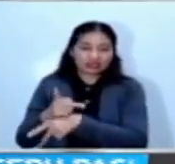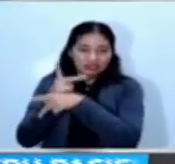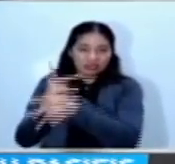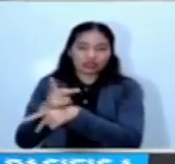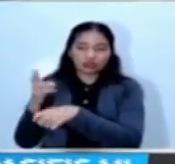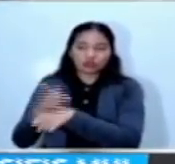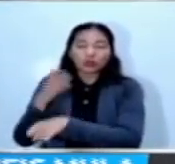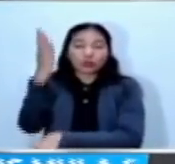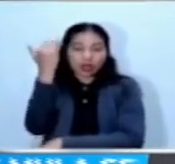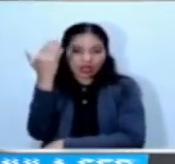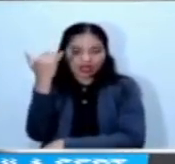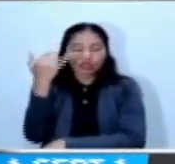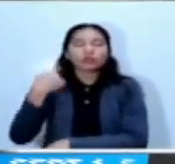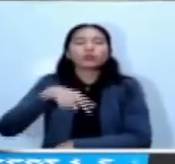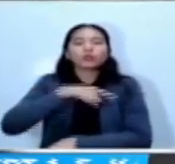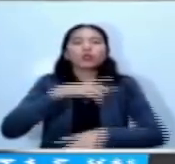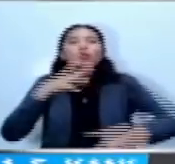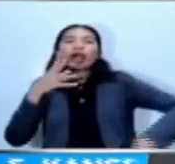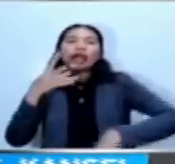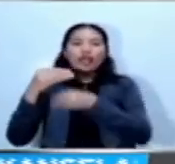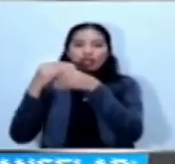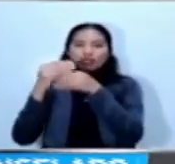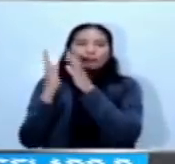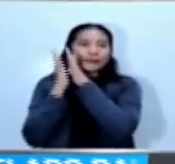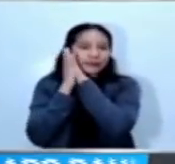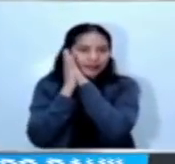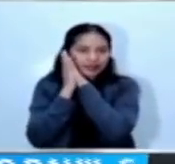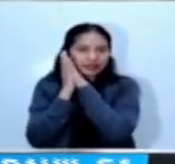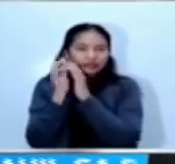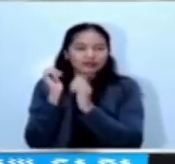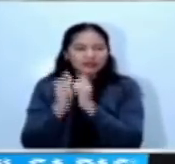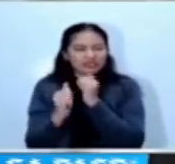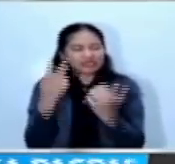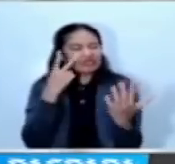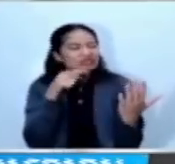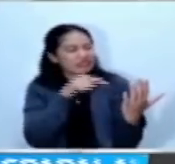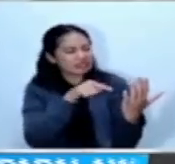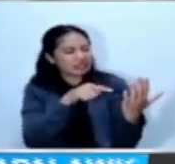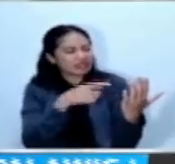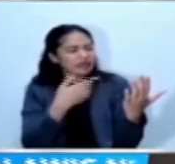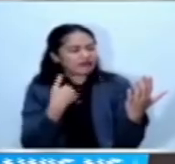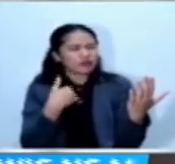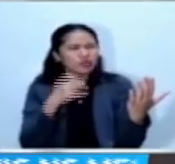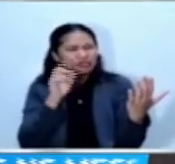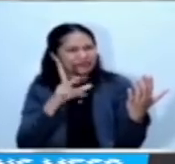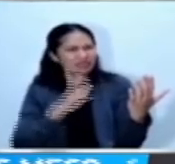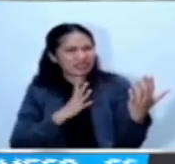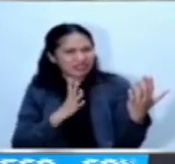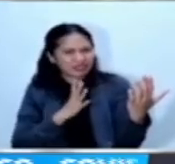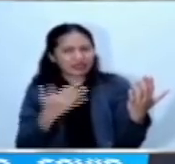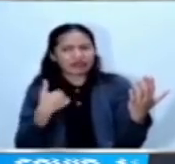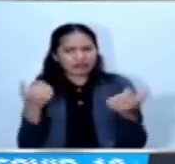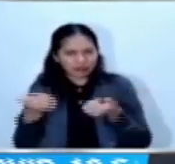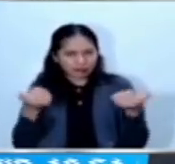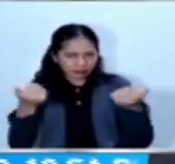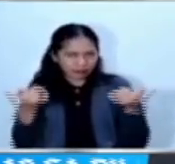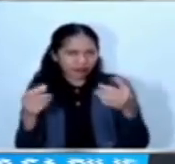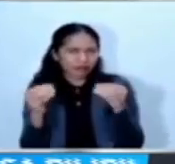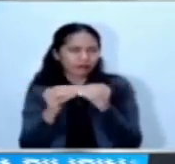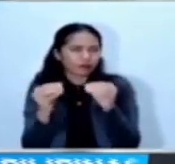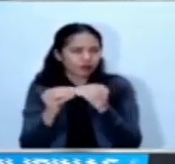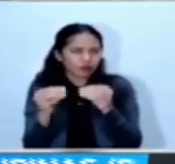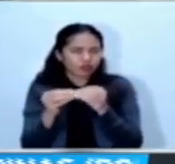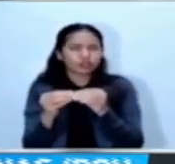at yung ICUs. So on paper, okay naman, may ICU availability pa at saka hospital